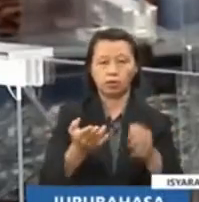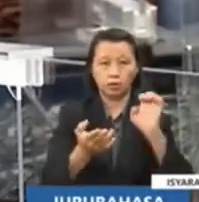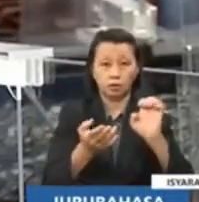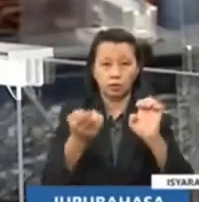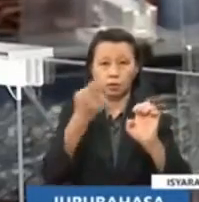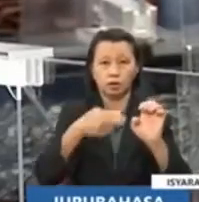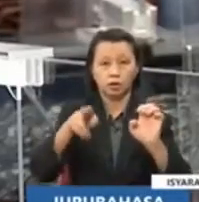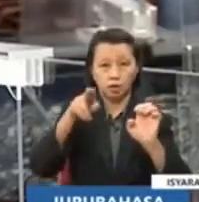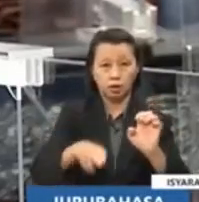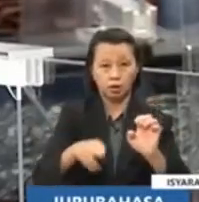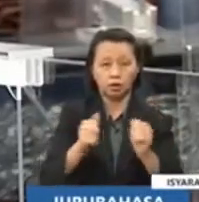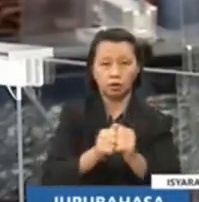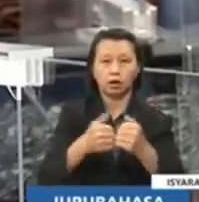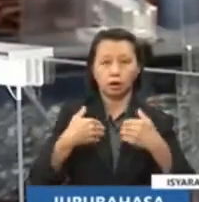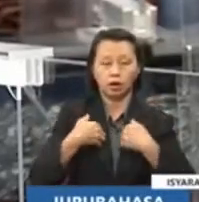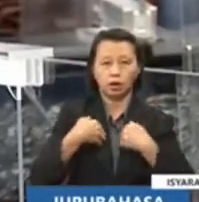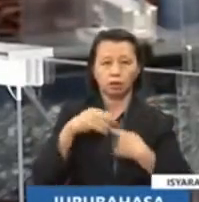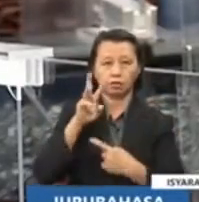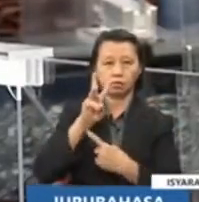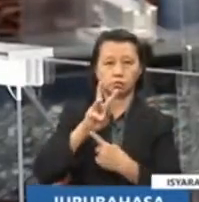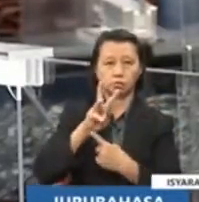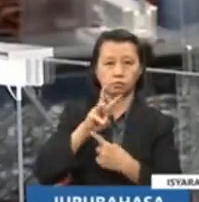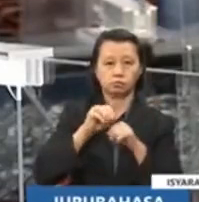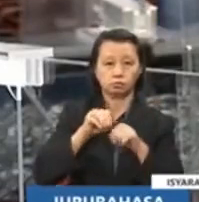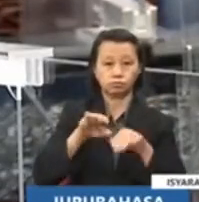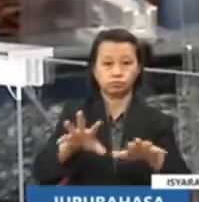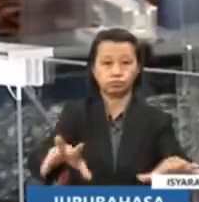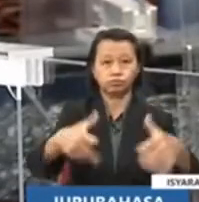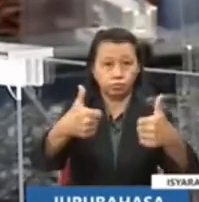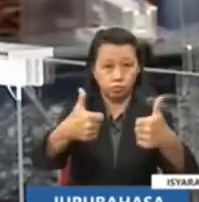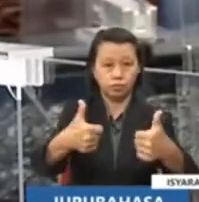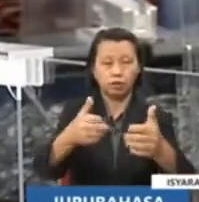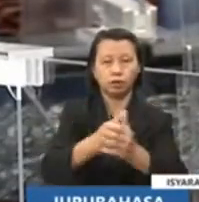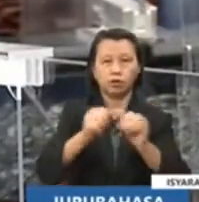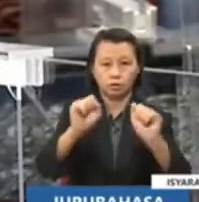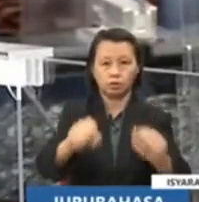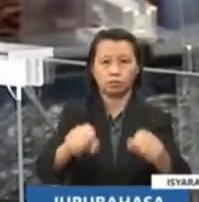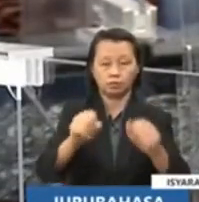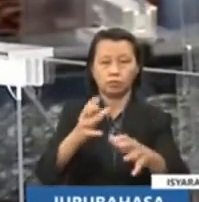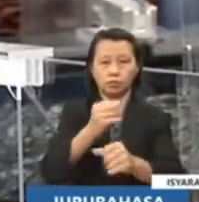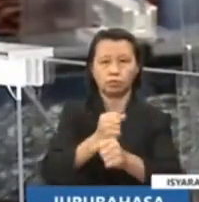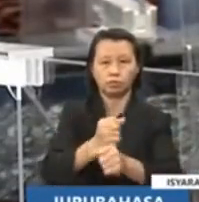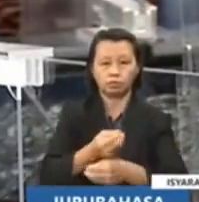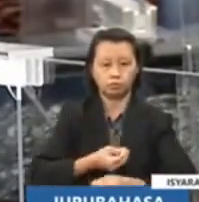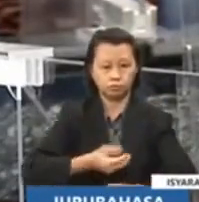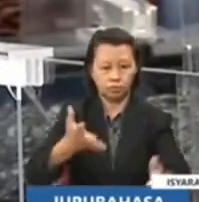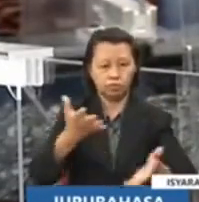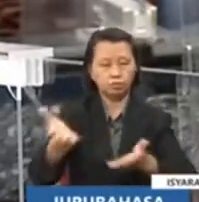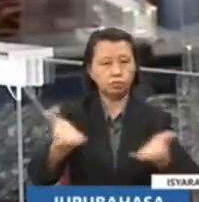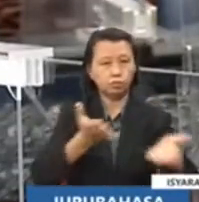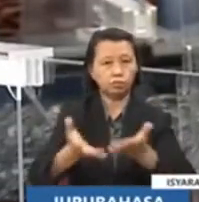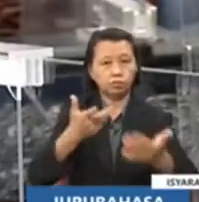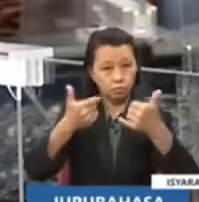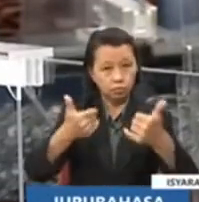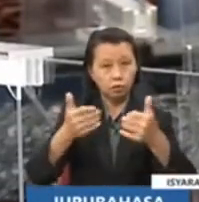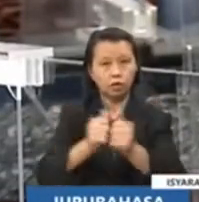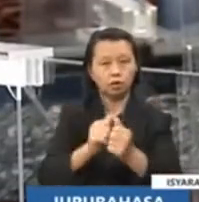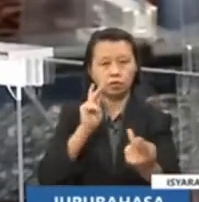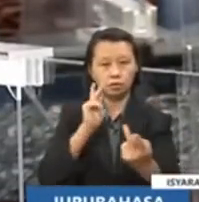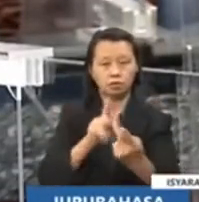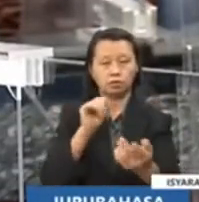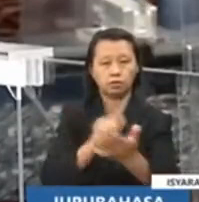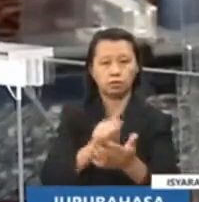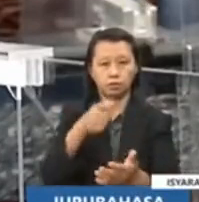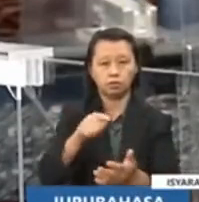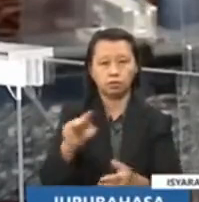e-hailing telah menyediakan liputan perkhidmatan yang meluas dan dapat memenuhi perkhidmatan dan